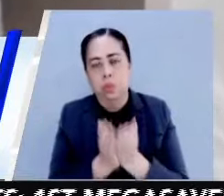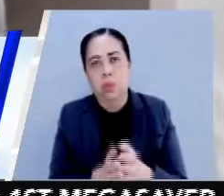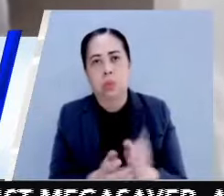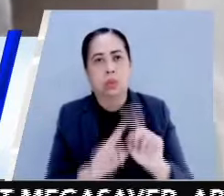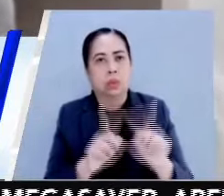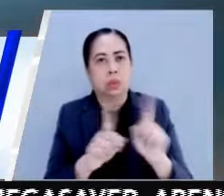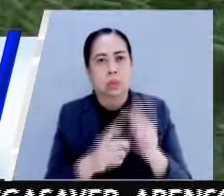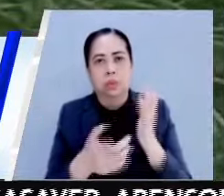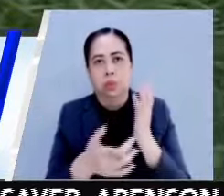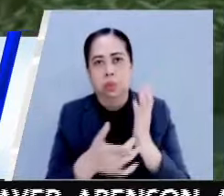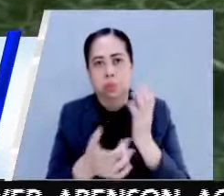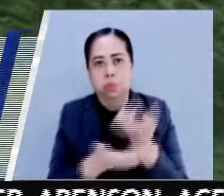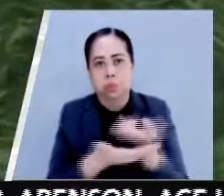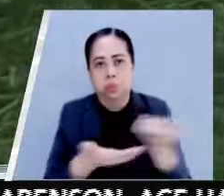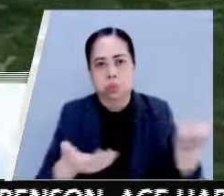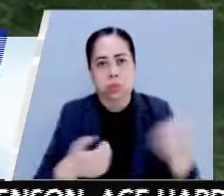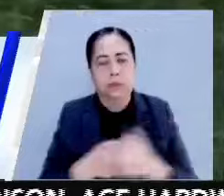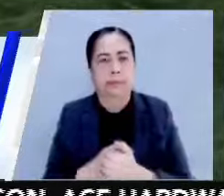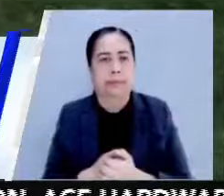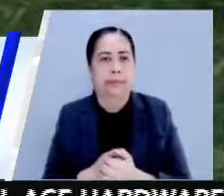pamahalaan.